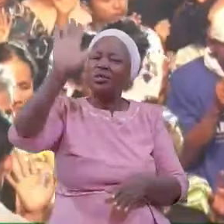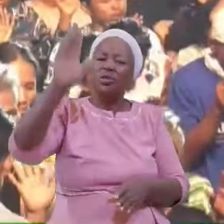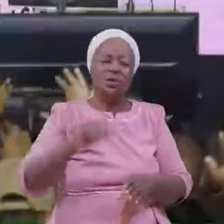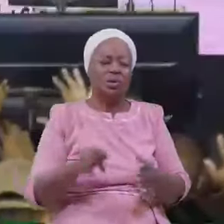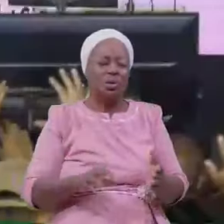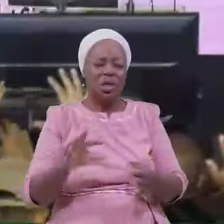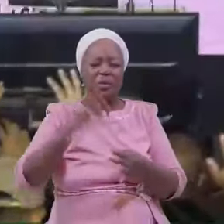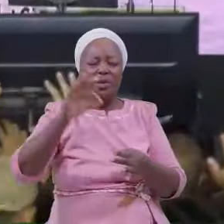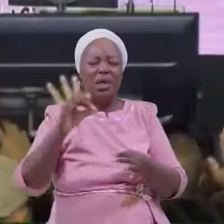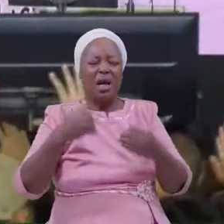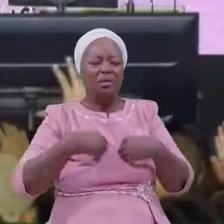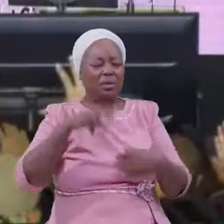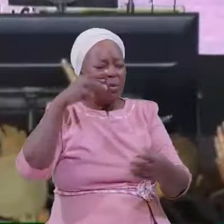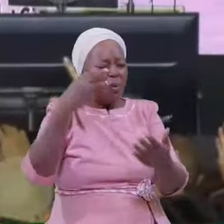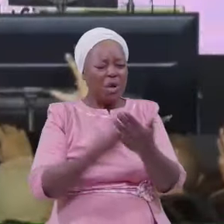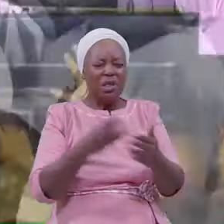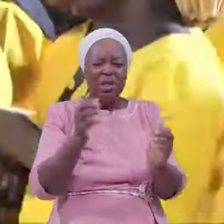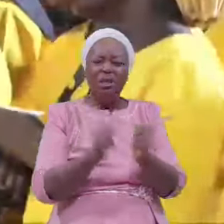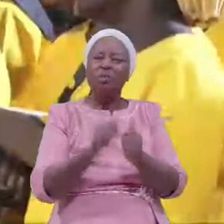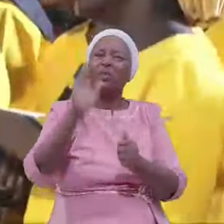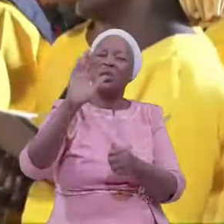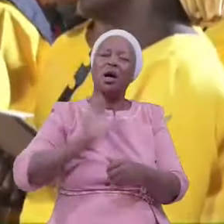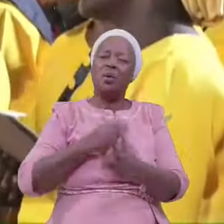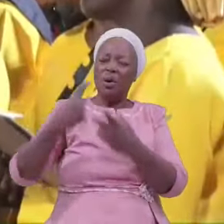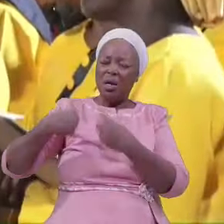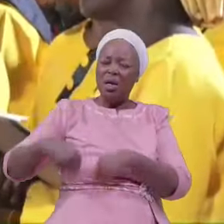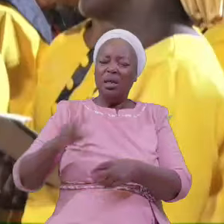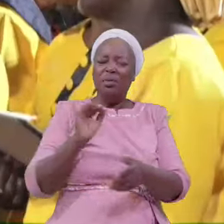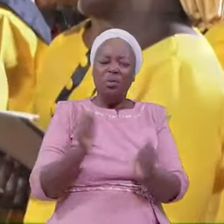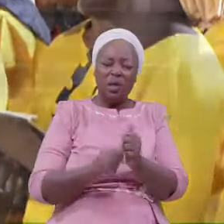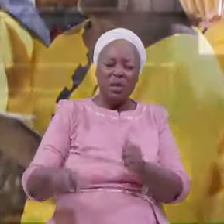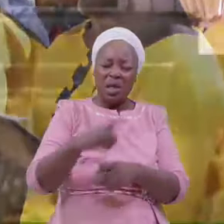that they are now children of God.